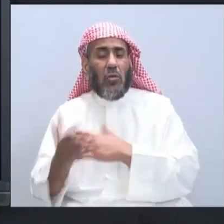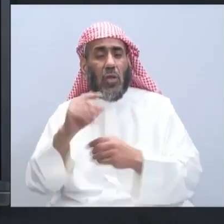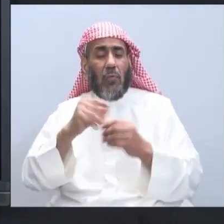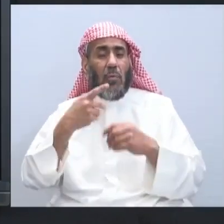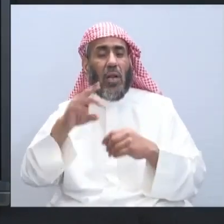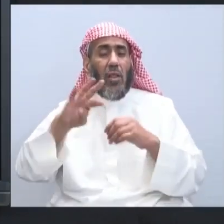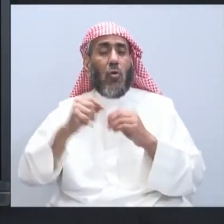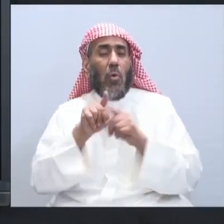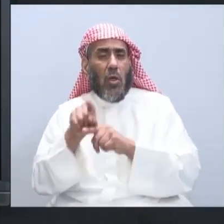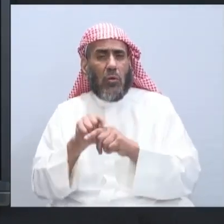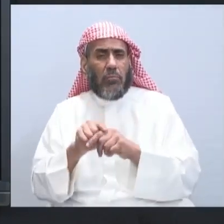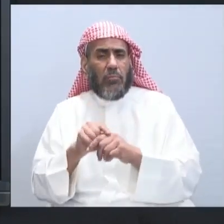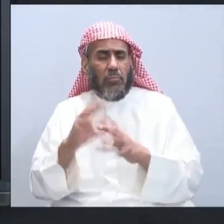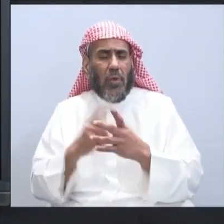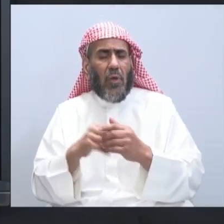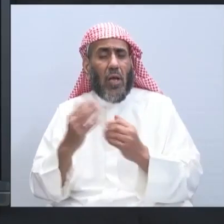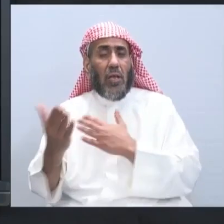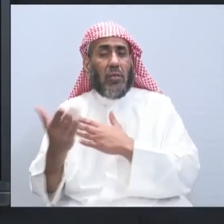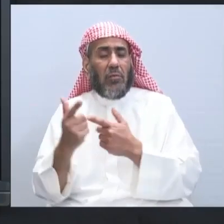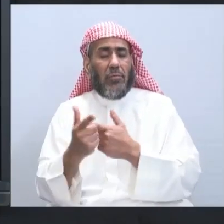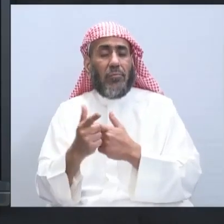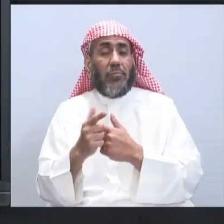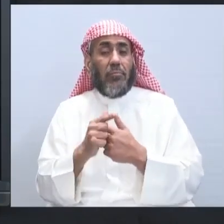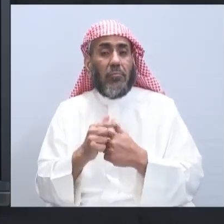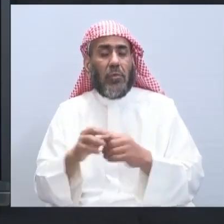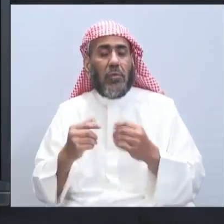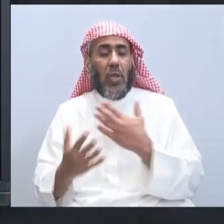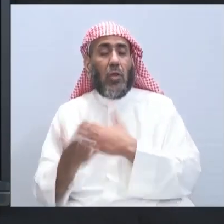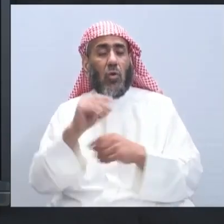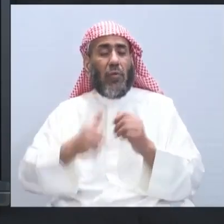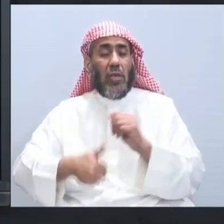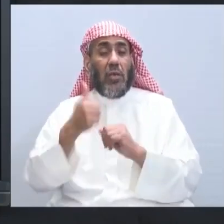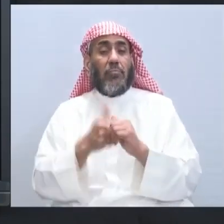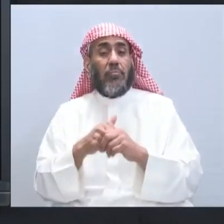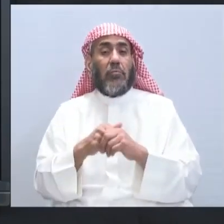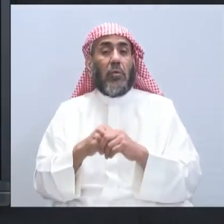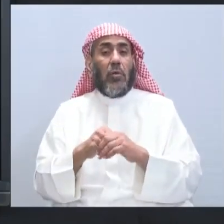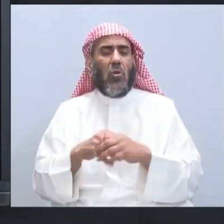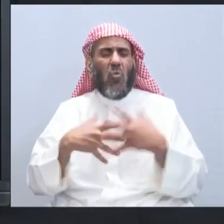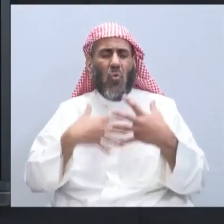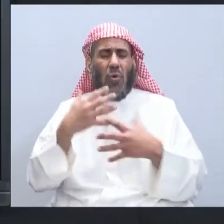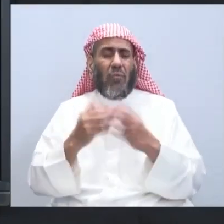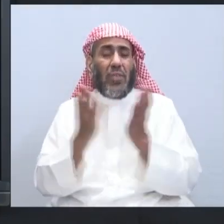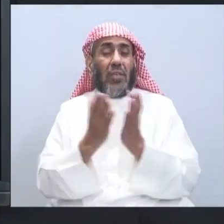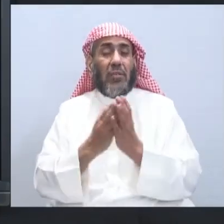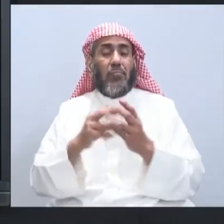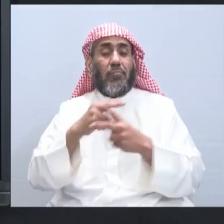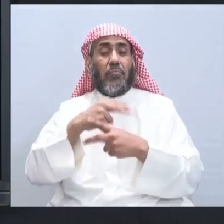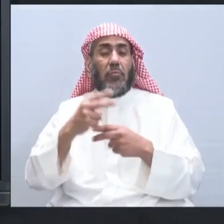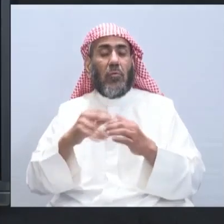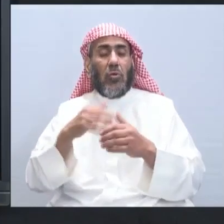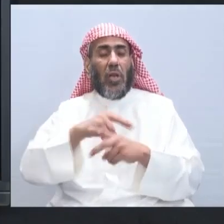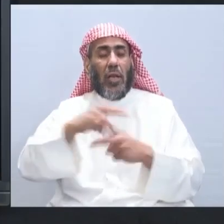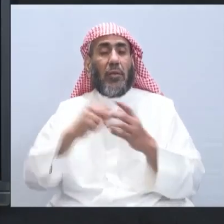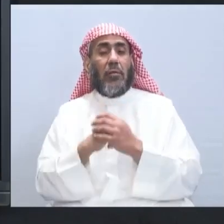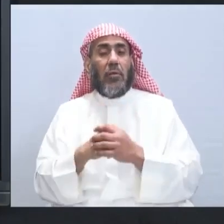مرحله الثانويه ثم يذكر كيف حصل على التخرج وكيف نجح وكيف معاناته في في الدراسه او في التخرج